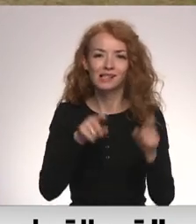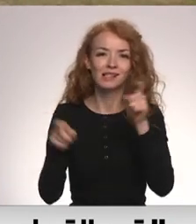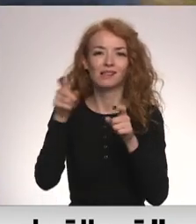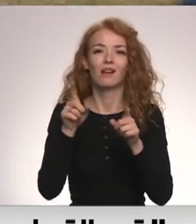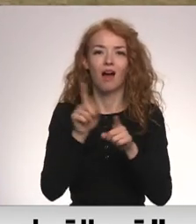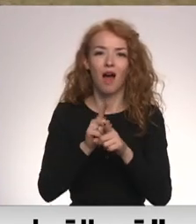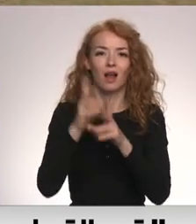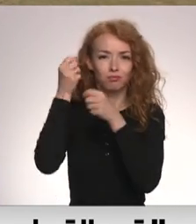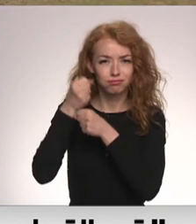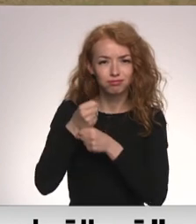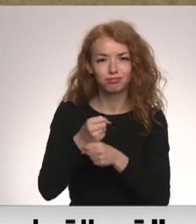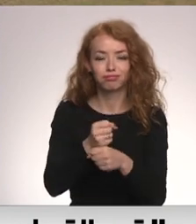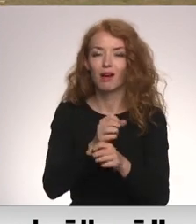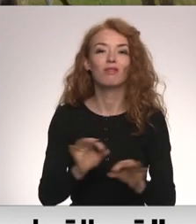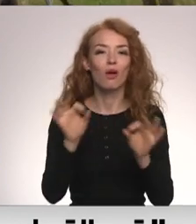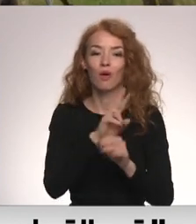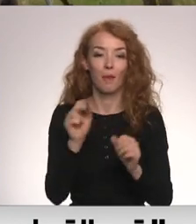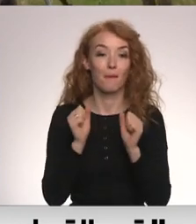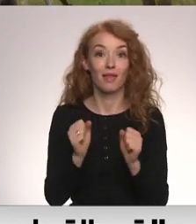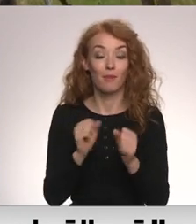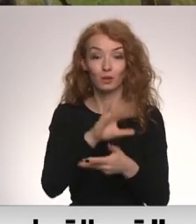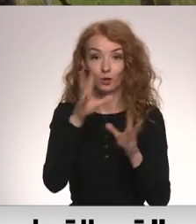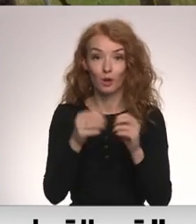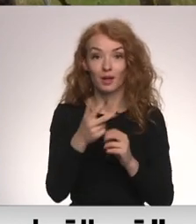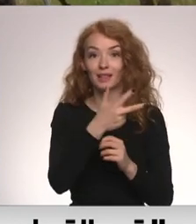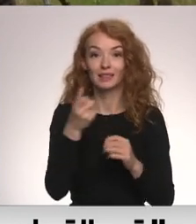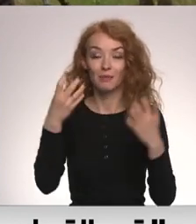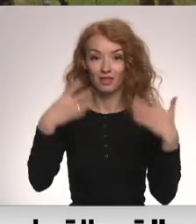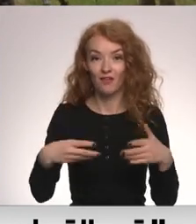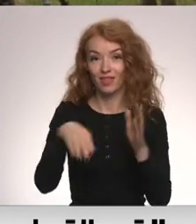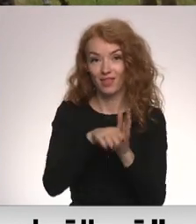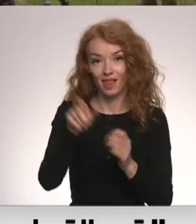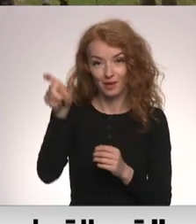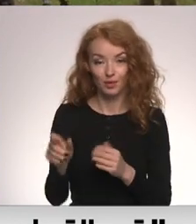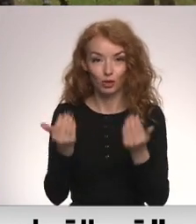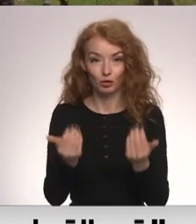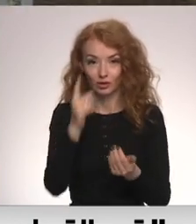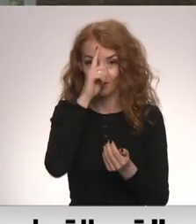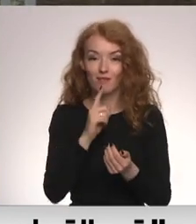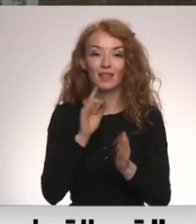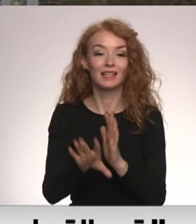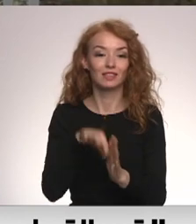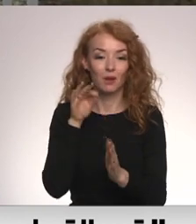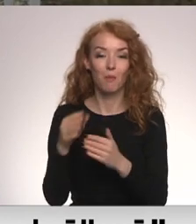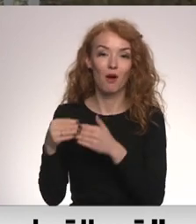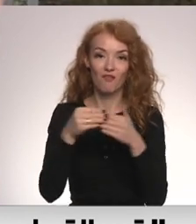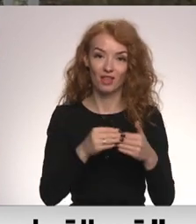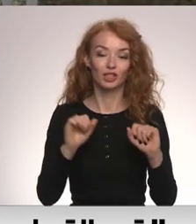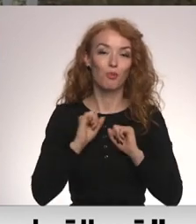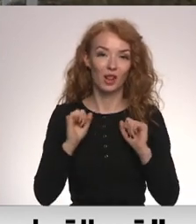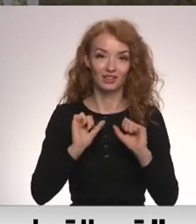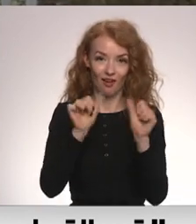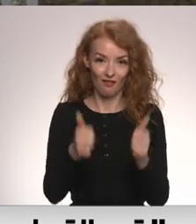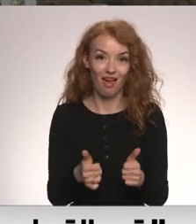zanku brauksim, nekā nebaidamies. Kopā 390 dalībnieki šo svētdienu izvēlējušies pavadīt sportiskā